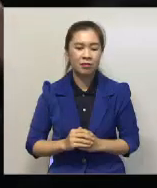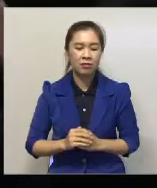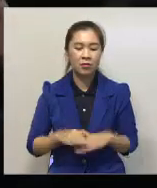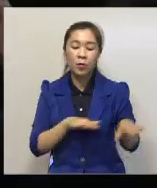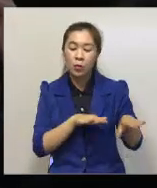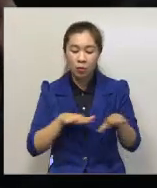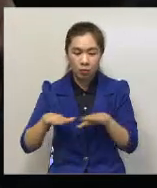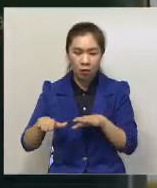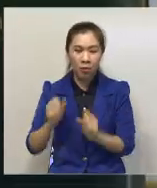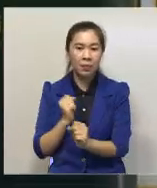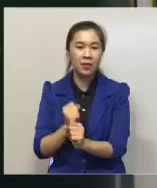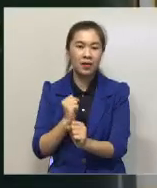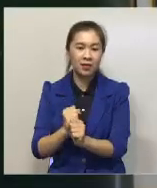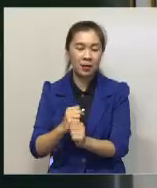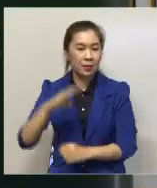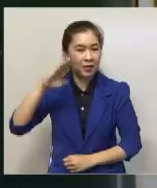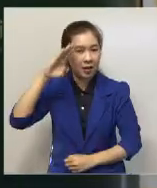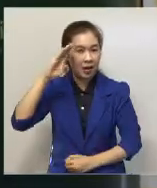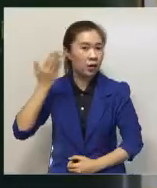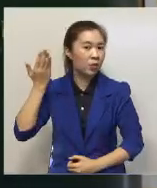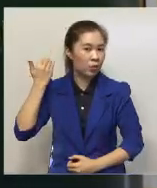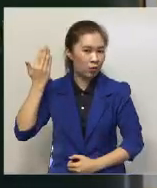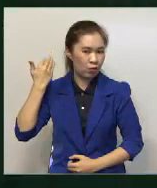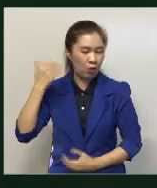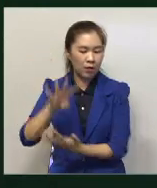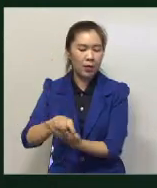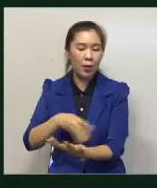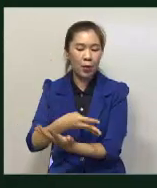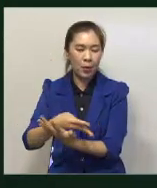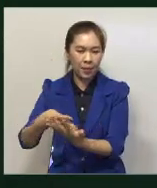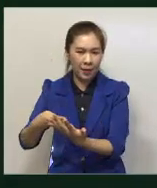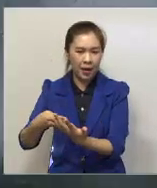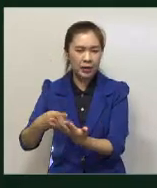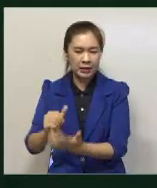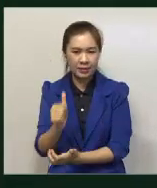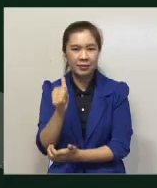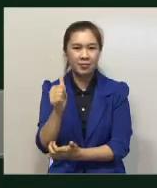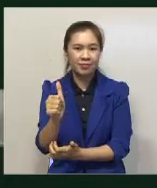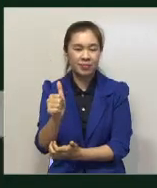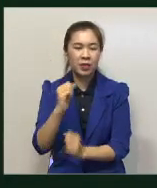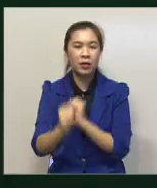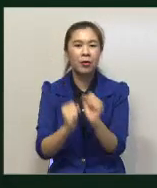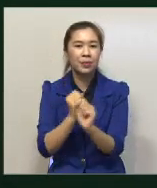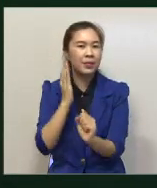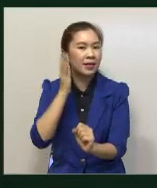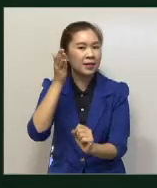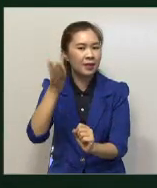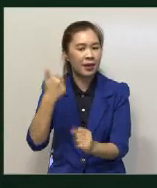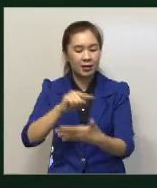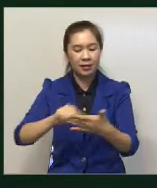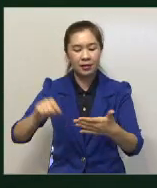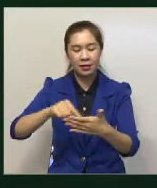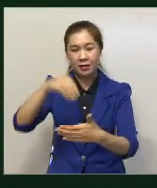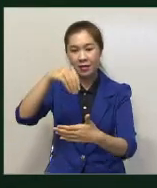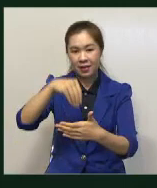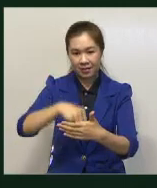านต่องานของผู้บัญชาการทหารบกคนก่อนที่ได้วางรากฐานไว้เป็นอย่างดีส่วนปีหน้าค่ะซึ่งจะมีการเลือกตั้ง